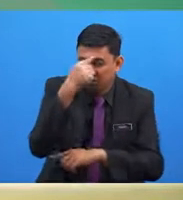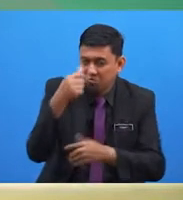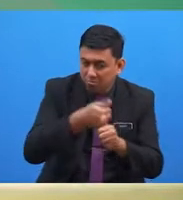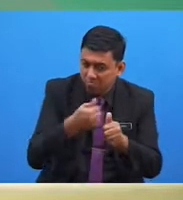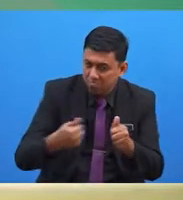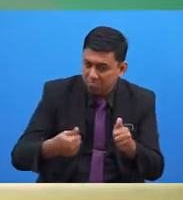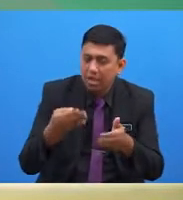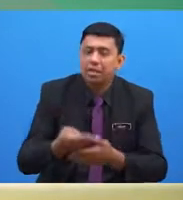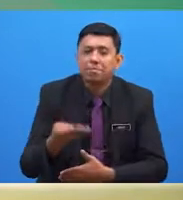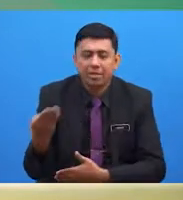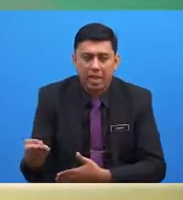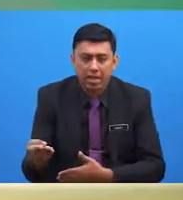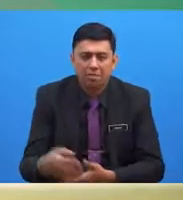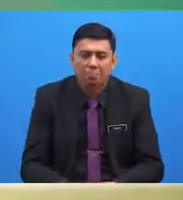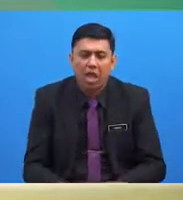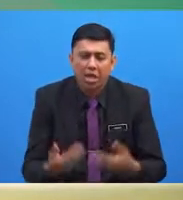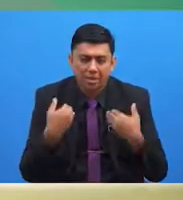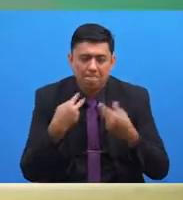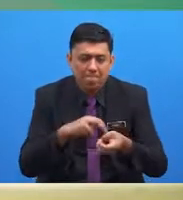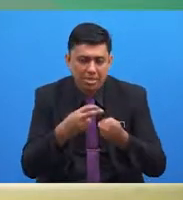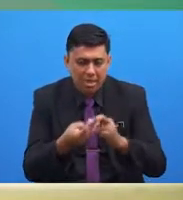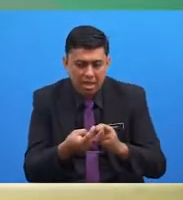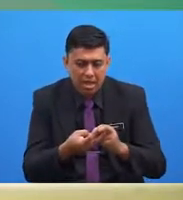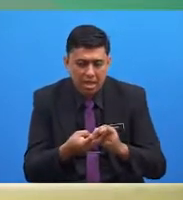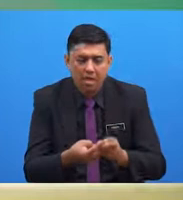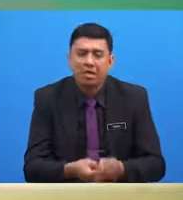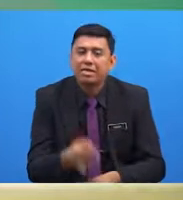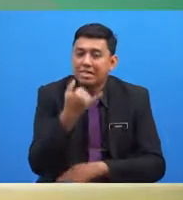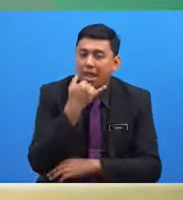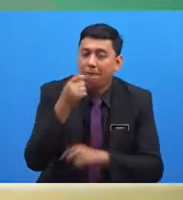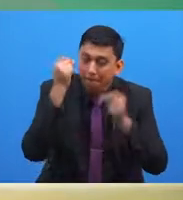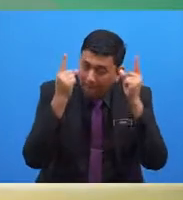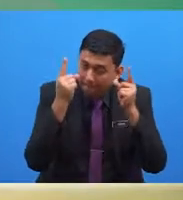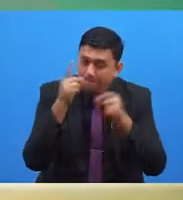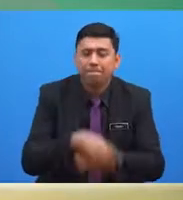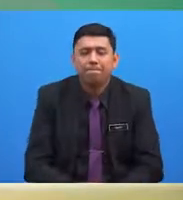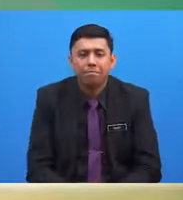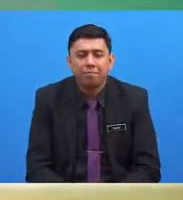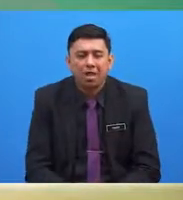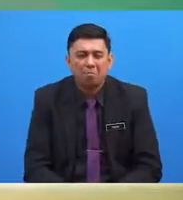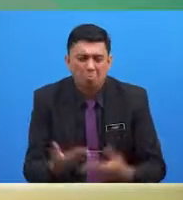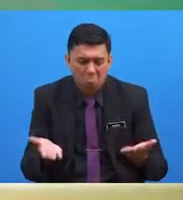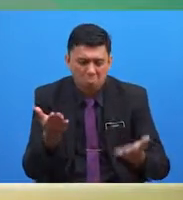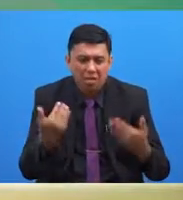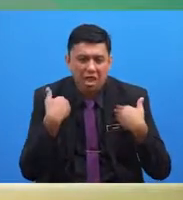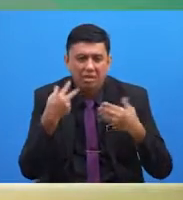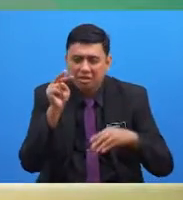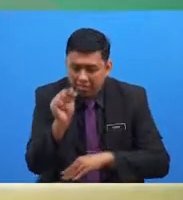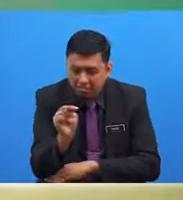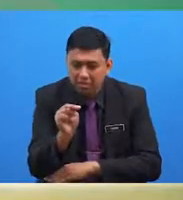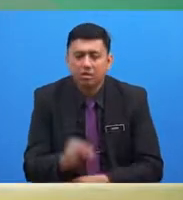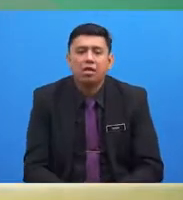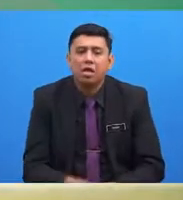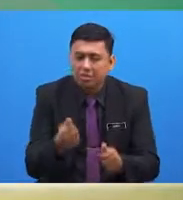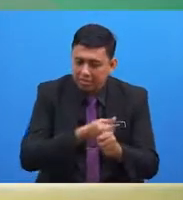mengelakkan sebarang perselisihan faham yang mungkin timbul pada kemudian hari dan memastikan setiap